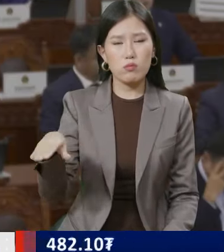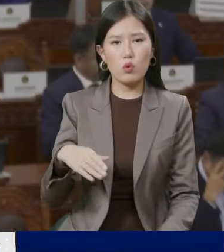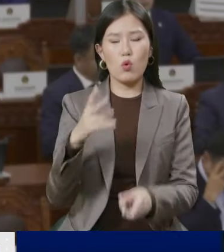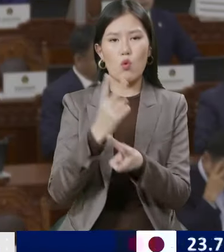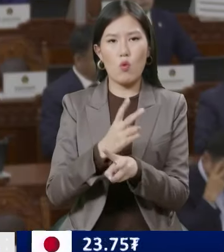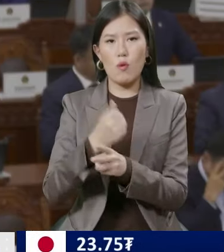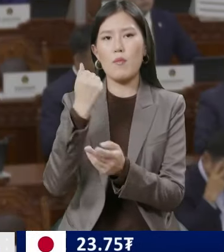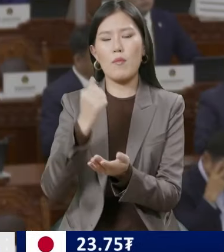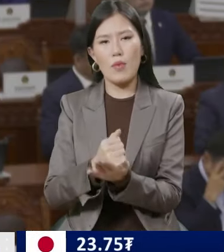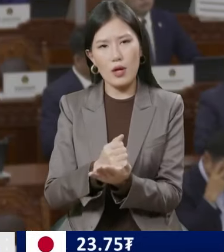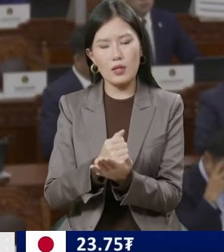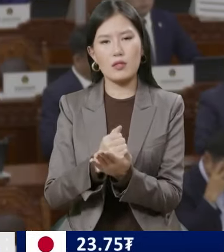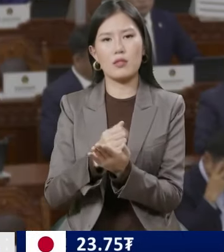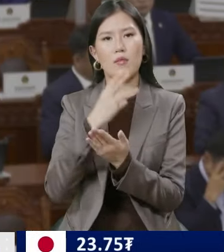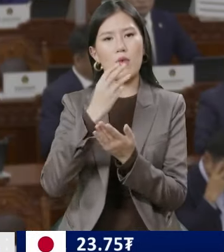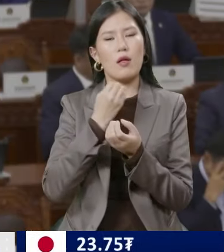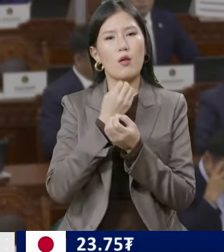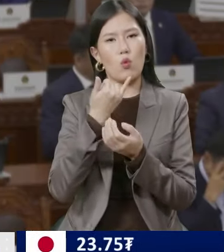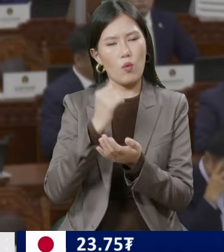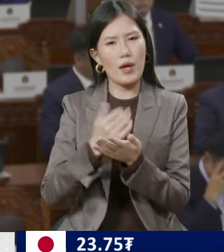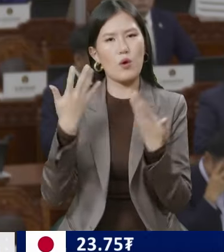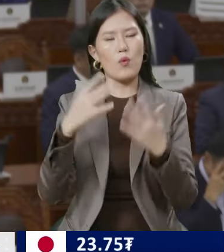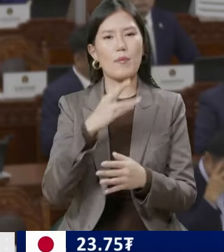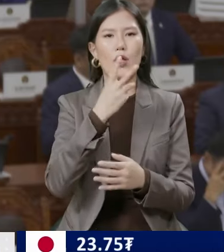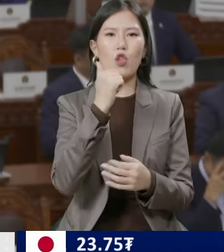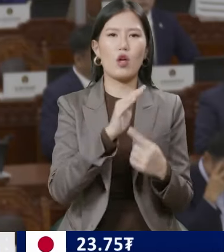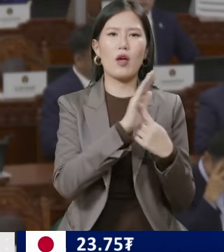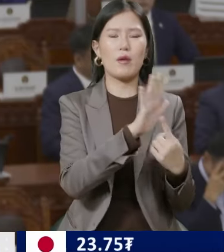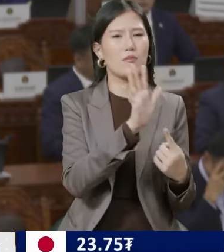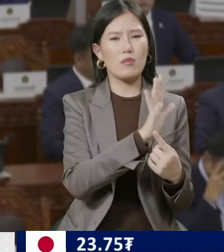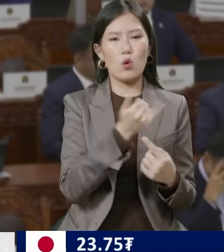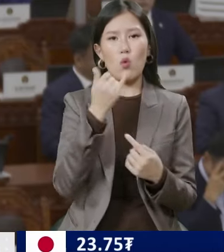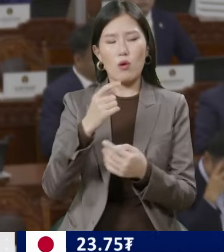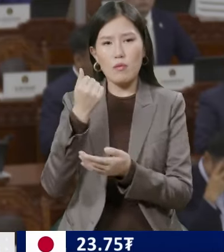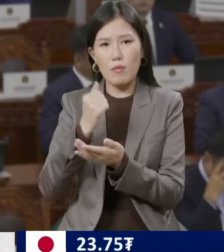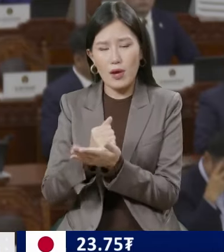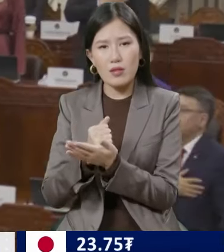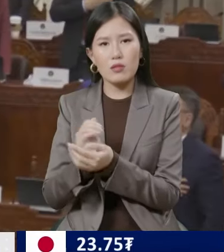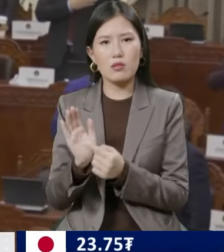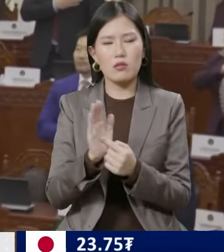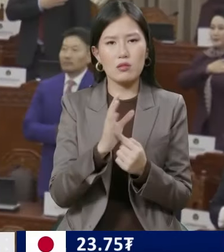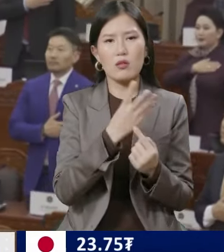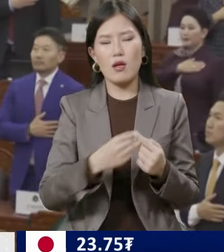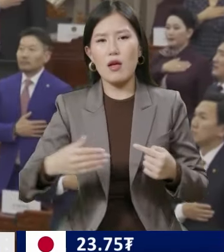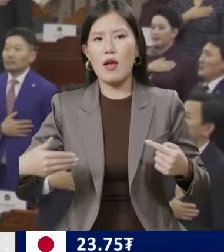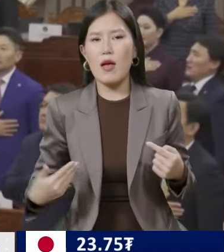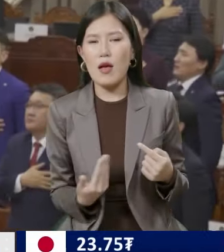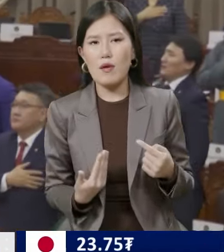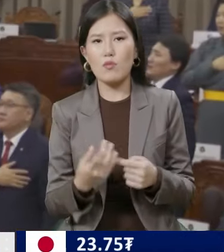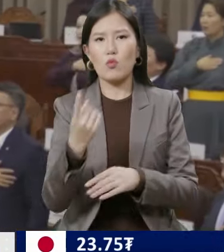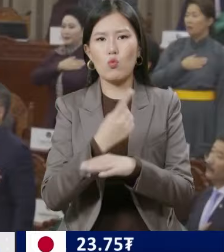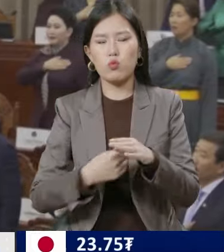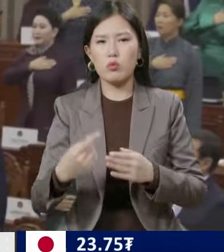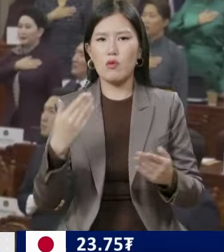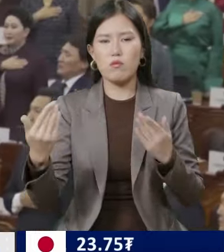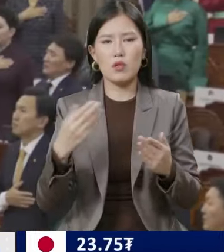батлууллаа, өргөн барьлаа гэж сонгогчдод ярихаасаа илүүтэй ийм хууль батласнаар амьдрал гарсан өөрчлөлт, бодит байдлынх үр дүнгийн нөлөөллийг